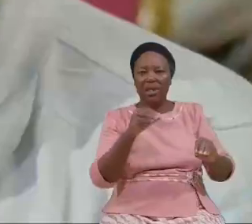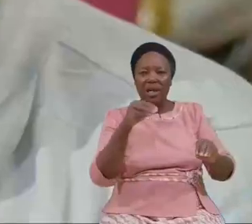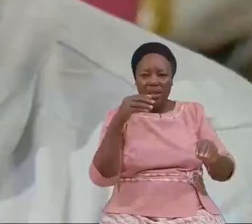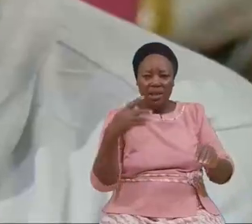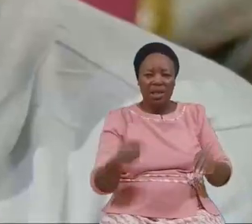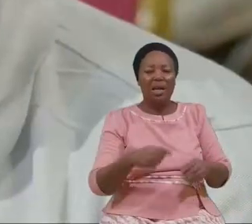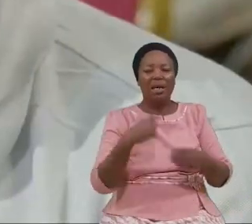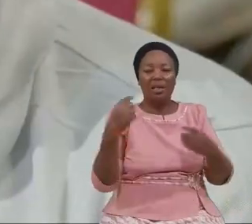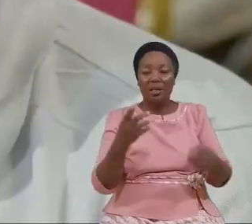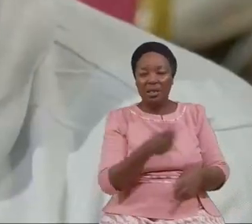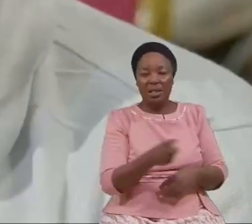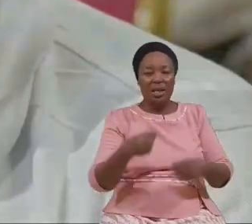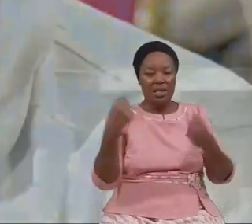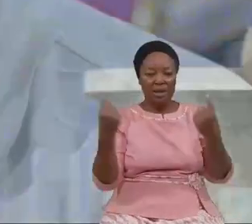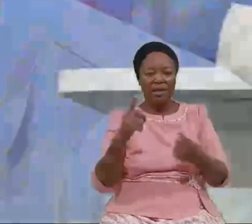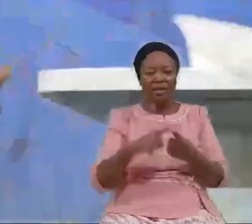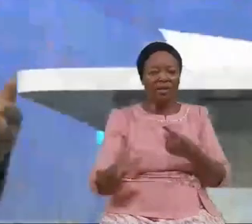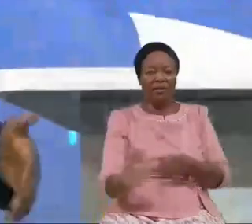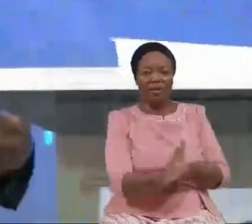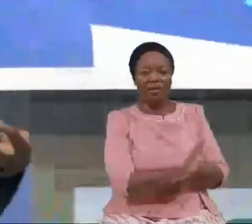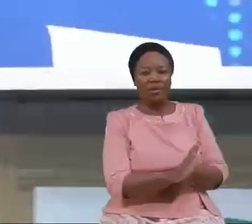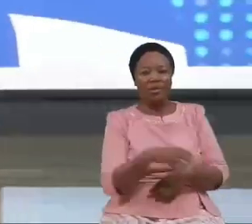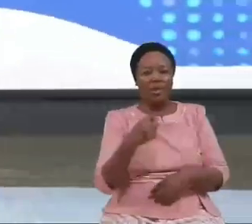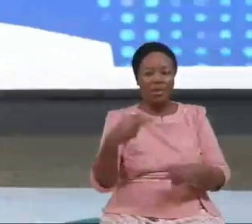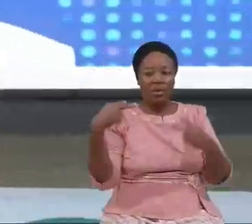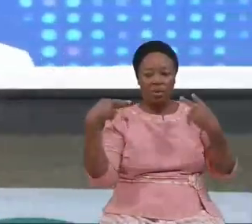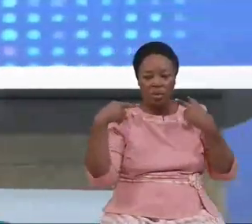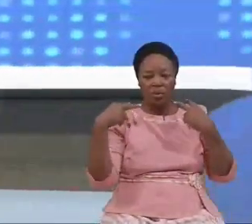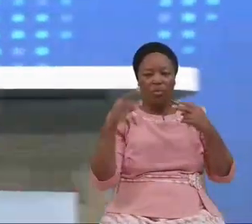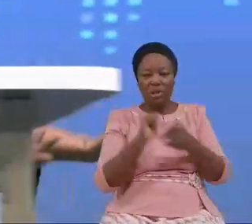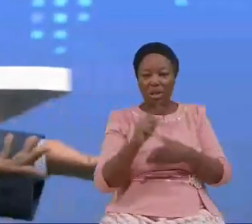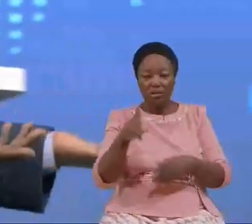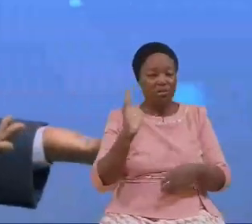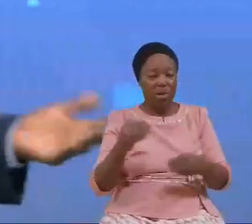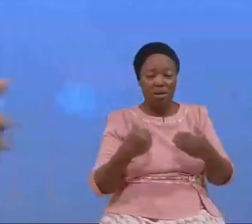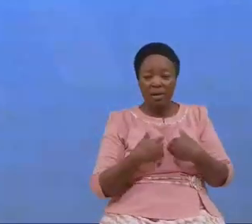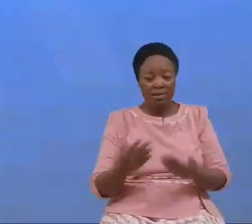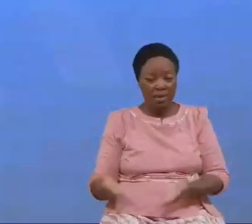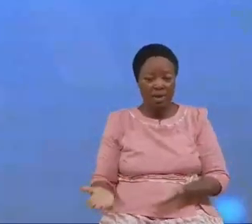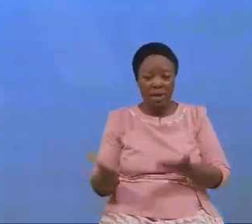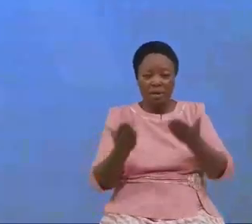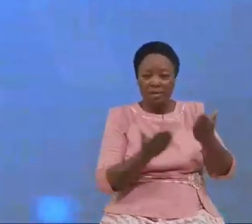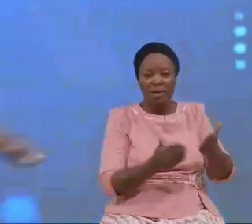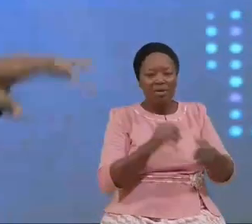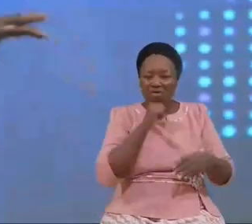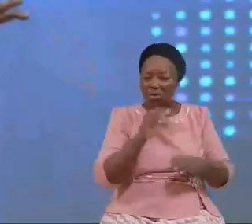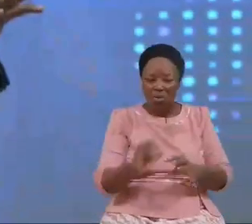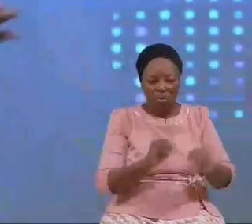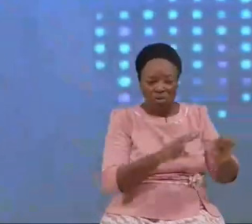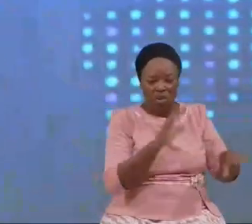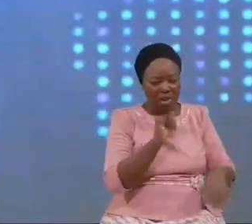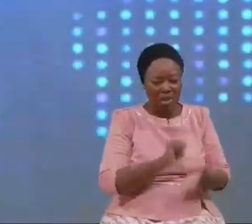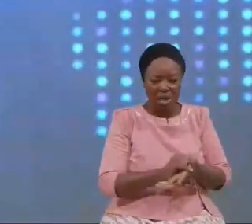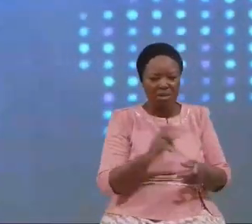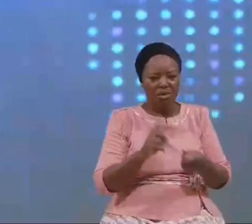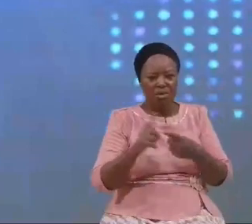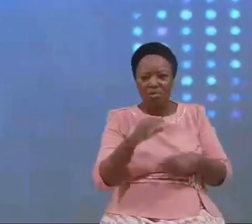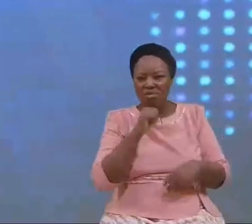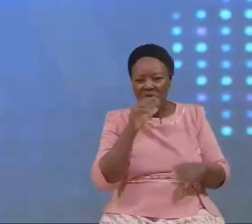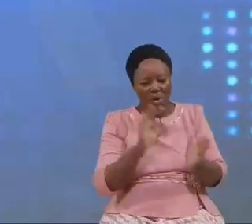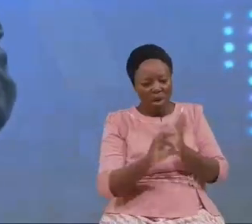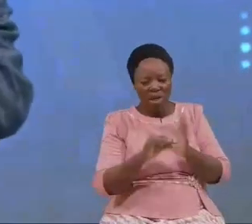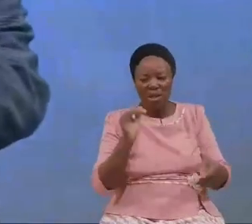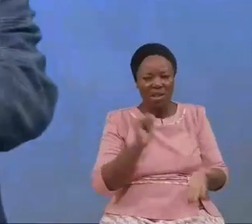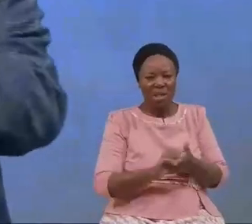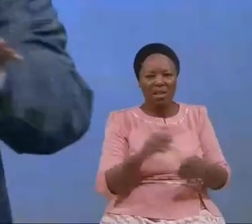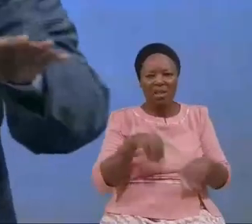offenses le jour que tu devrais porter n'imputant pas selon toi et